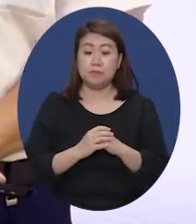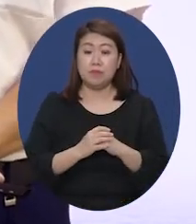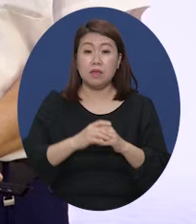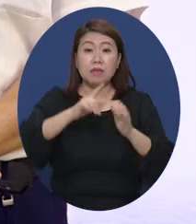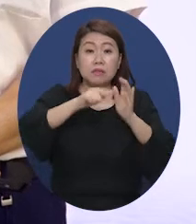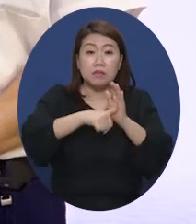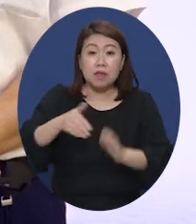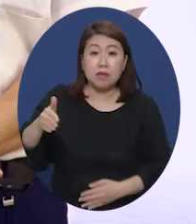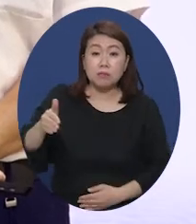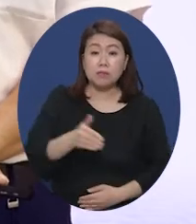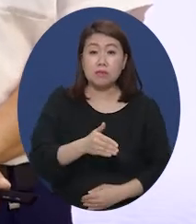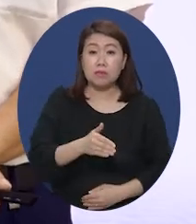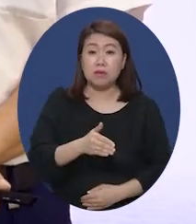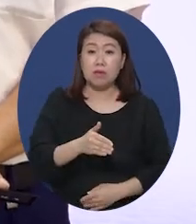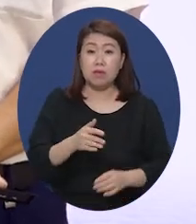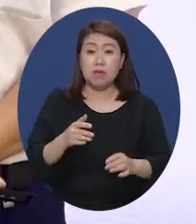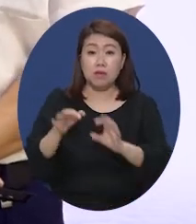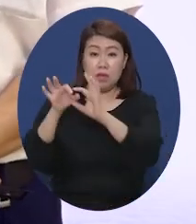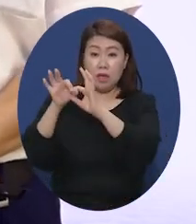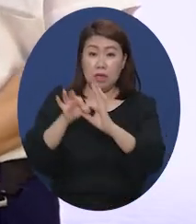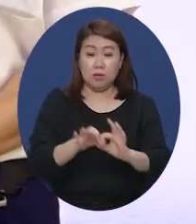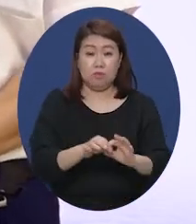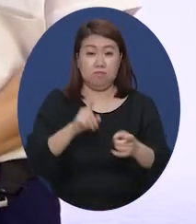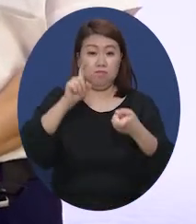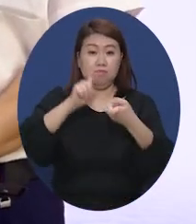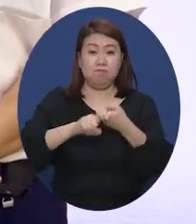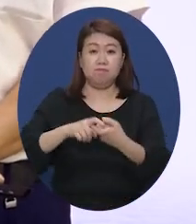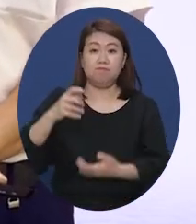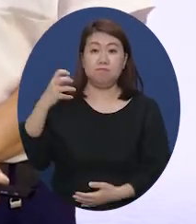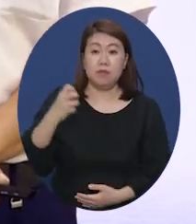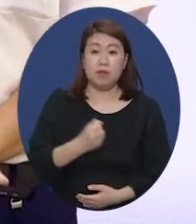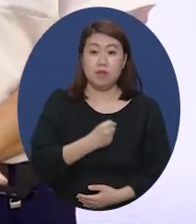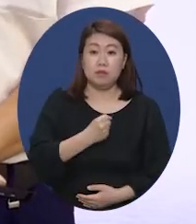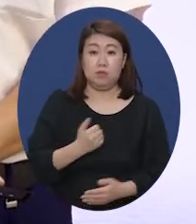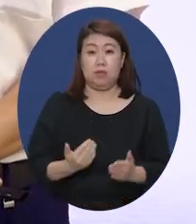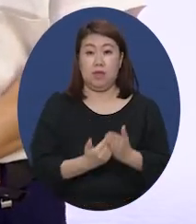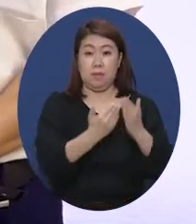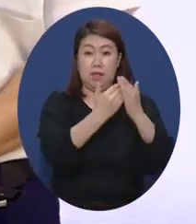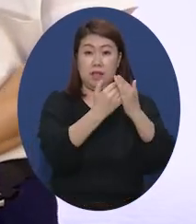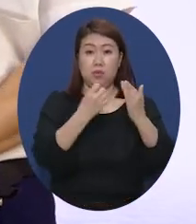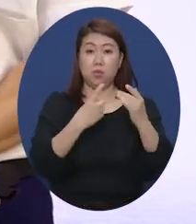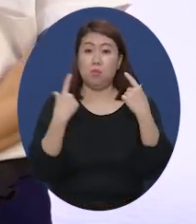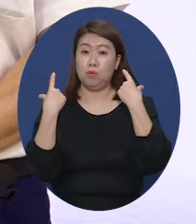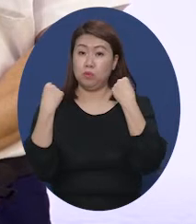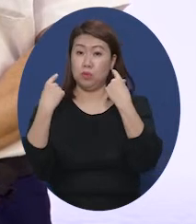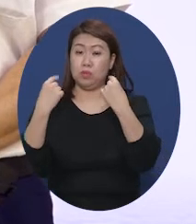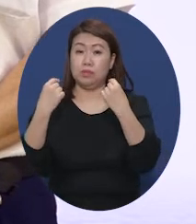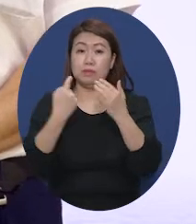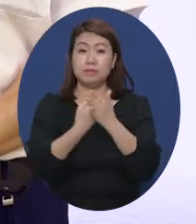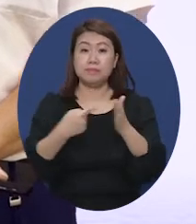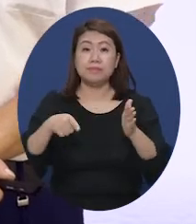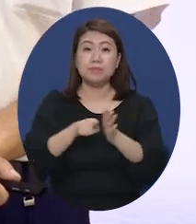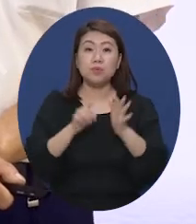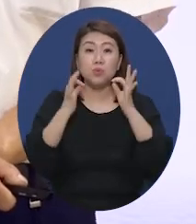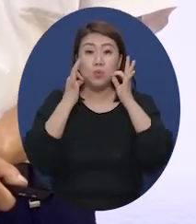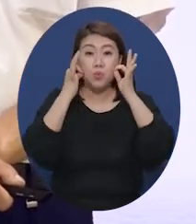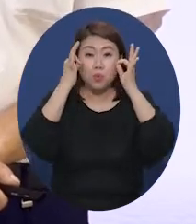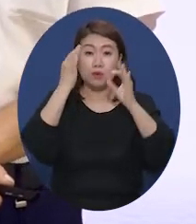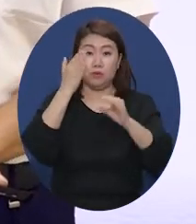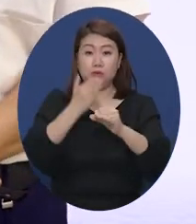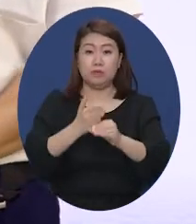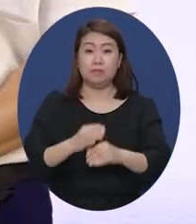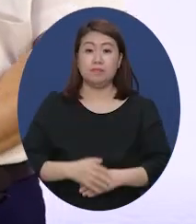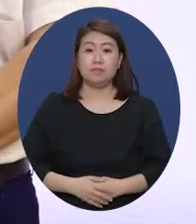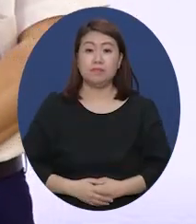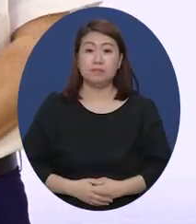그렇게 이 지역을 명명하고 그때부터 아마존에 대해서 본격적으로 관심을 기울이고 아마존의 개발과 보존을 위해서 노력을